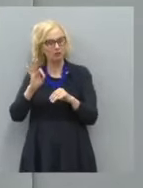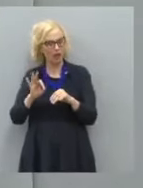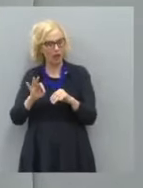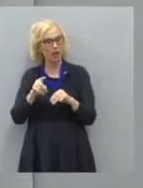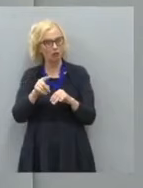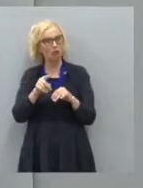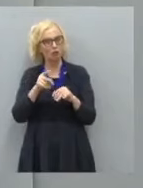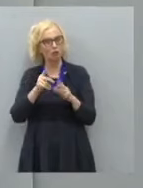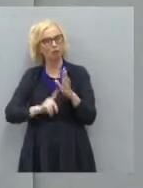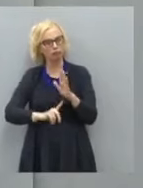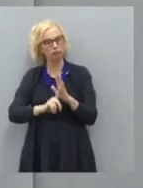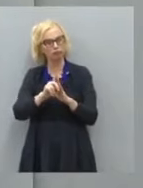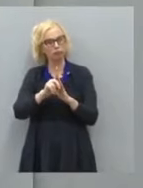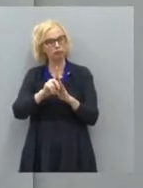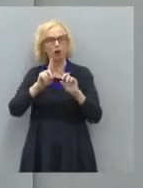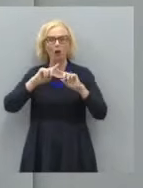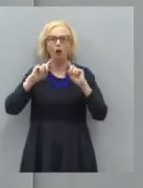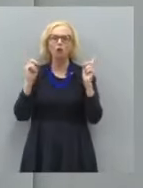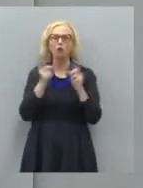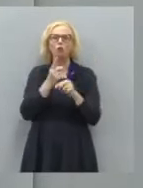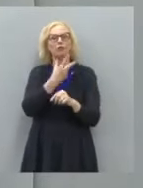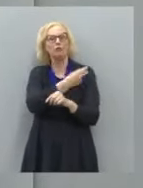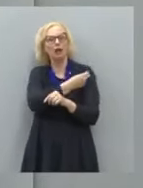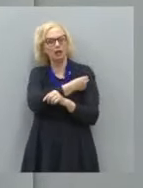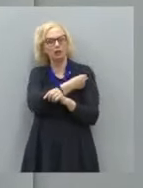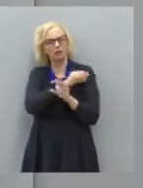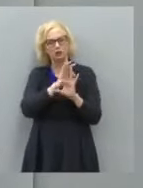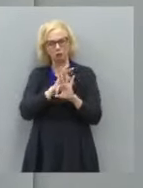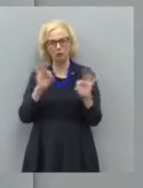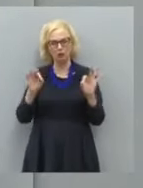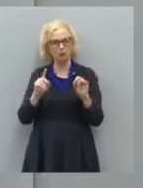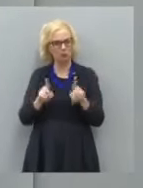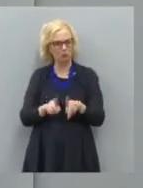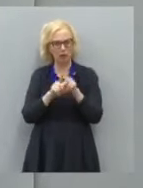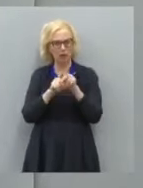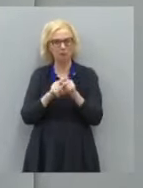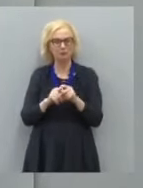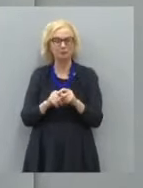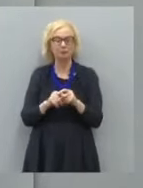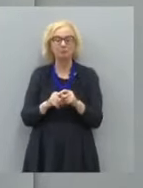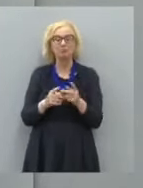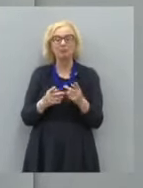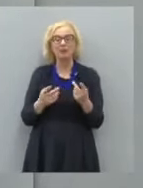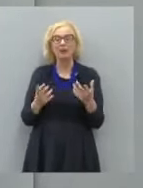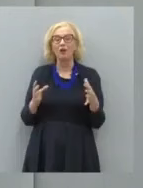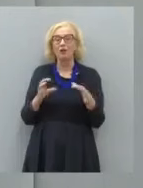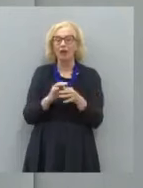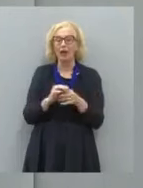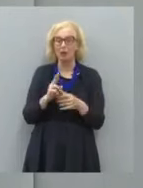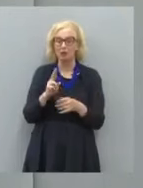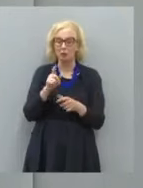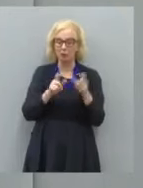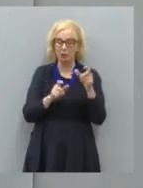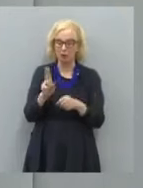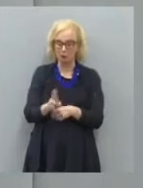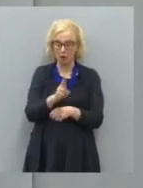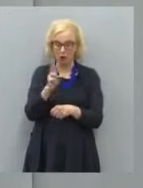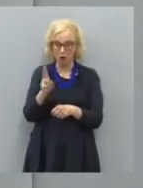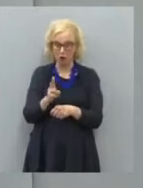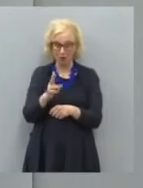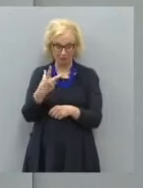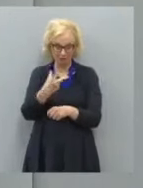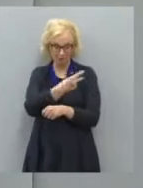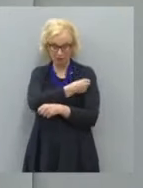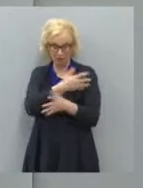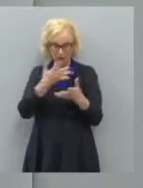funzionano tutti i vaccini che abbiamo disponibili sul fatto delle morti su soggetti vaccinati si gli